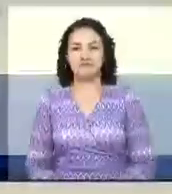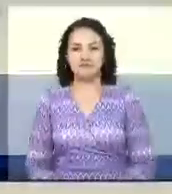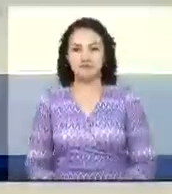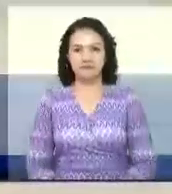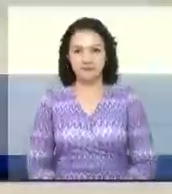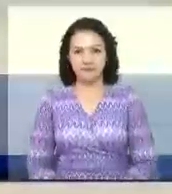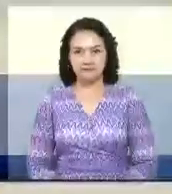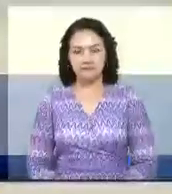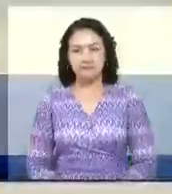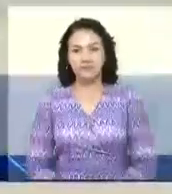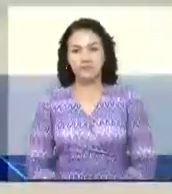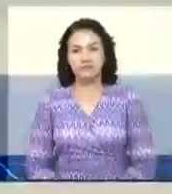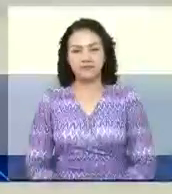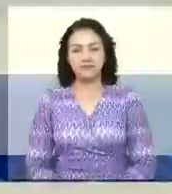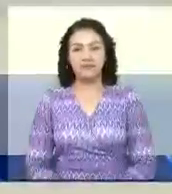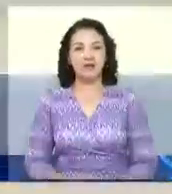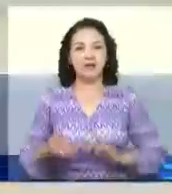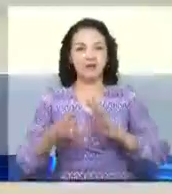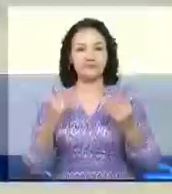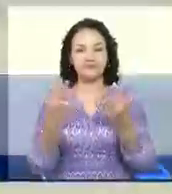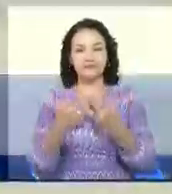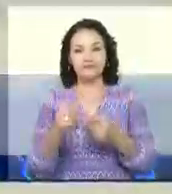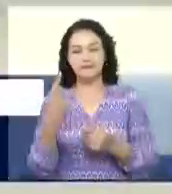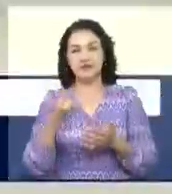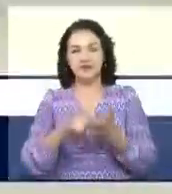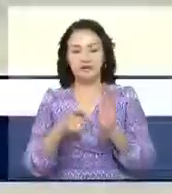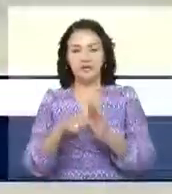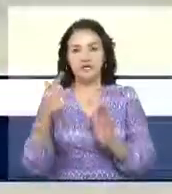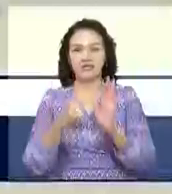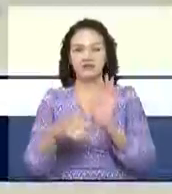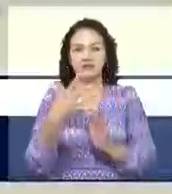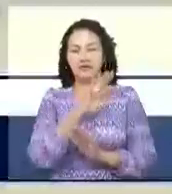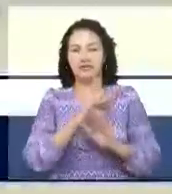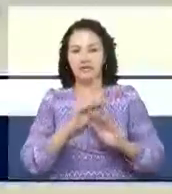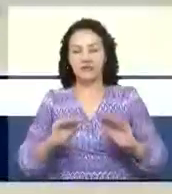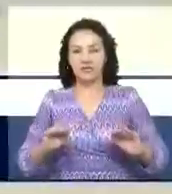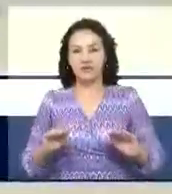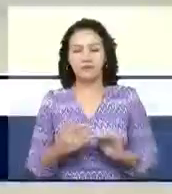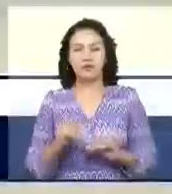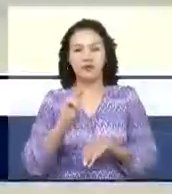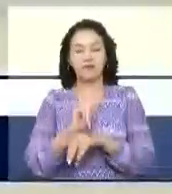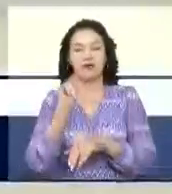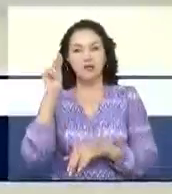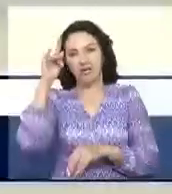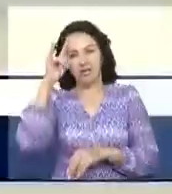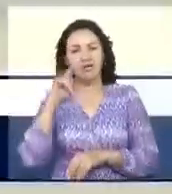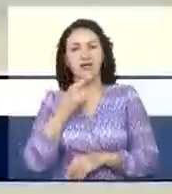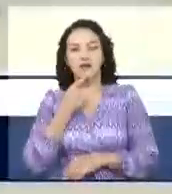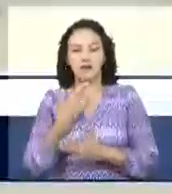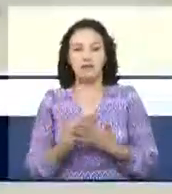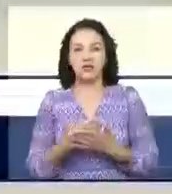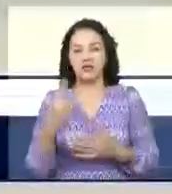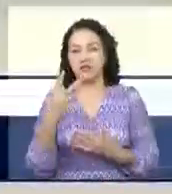первоклашек. Из общего числа первоклашек 75% детей будут обучаться на казахском языке,